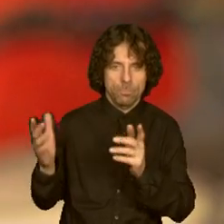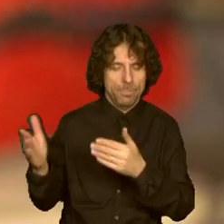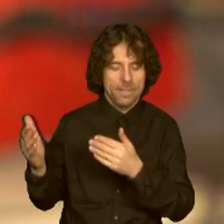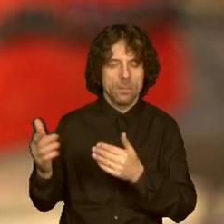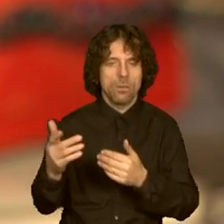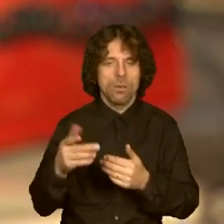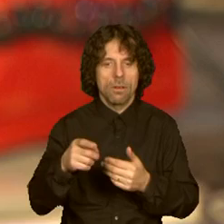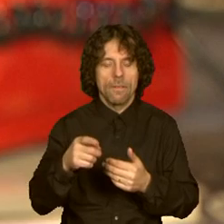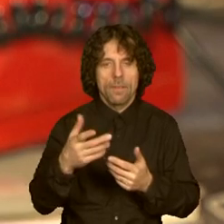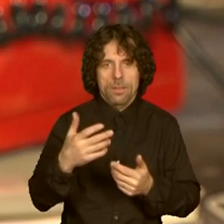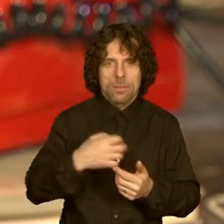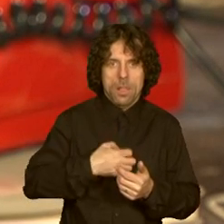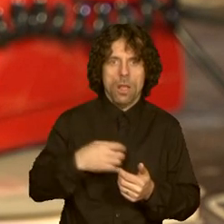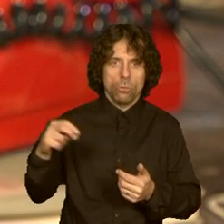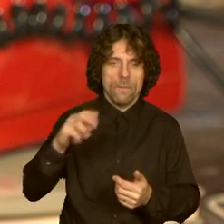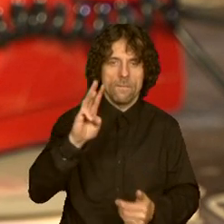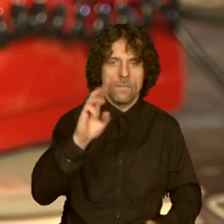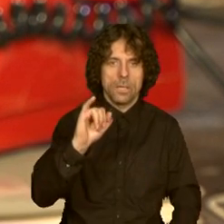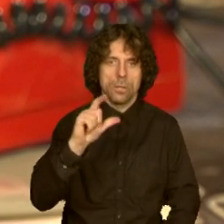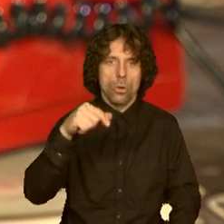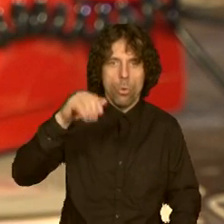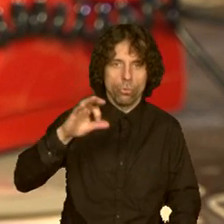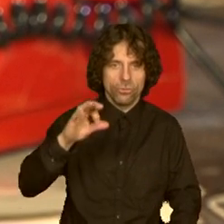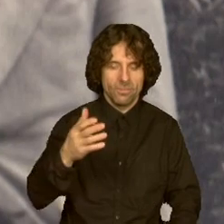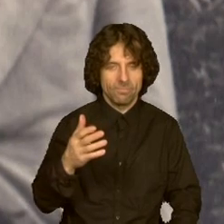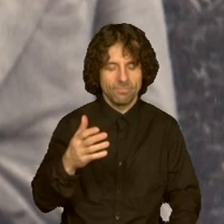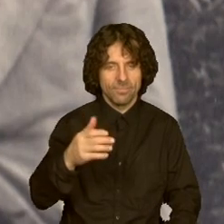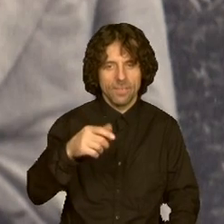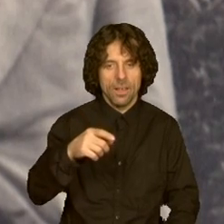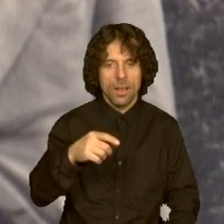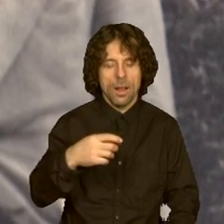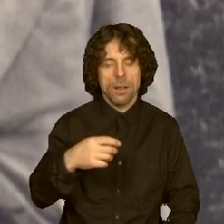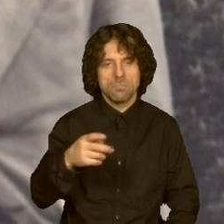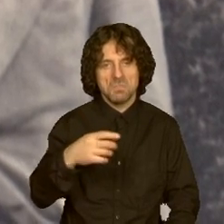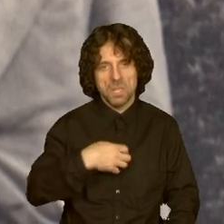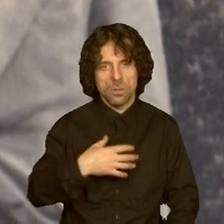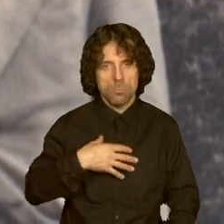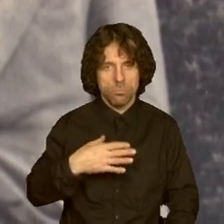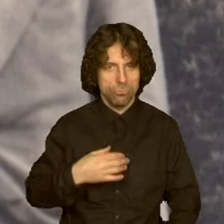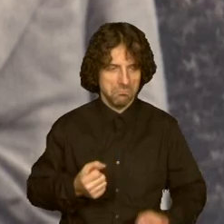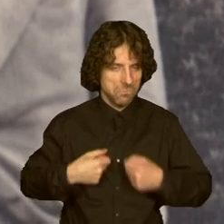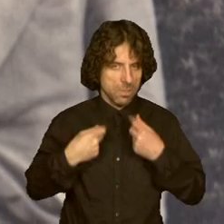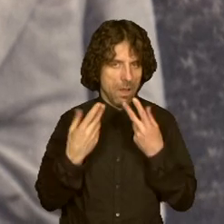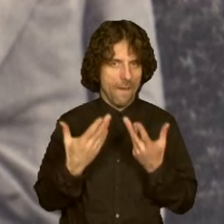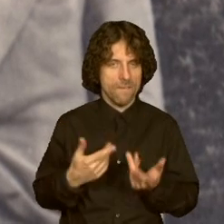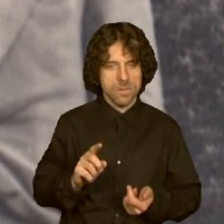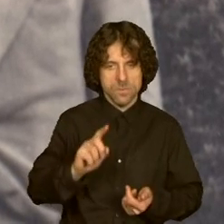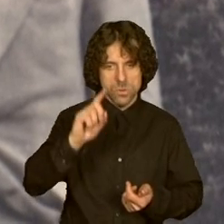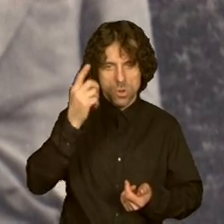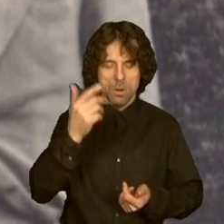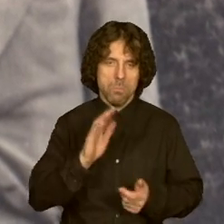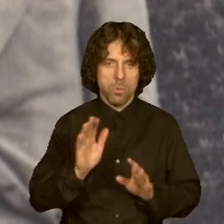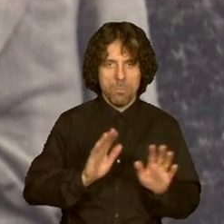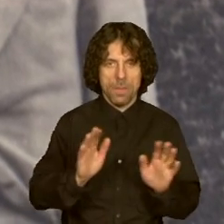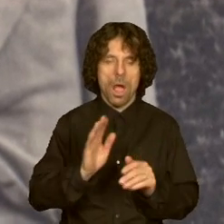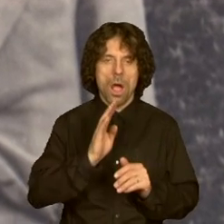mawiać na kopalni, że idzie wiluś, dyrektor. Dyrektor Kasperlik był człowiekiem bardzo postawnym, miał